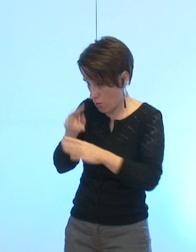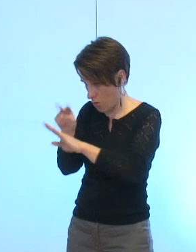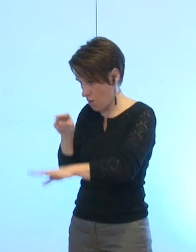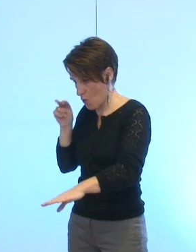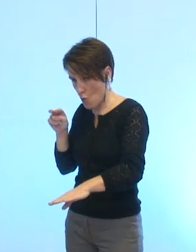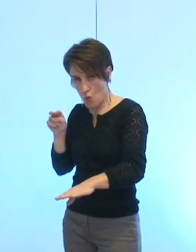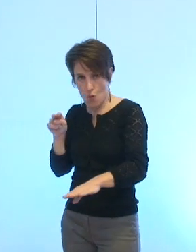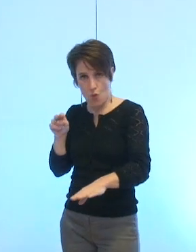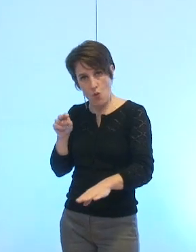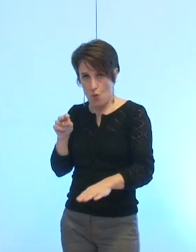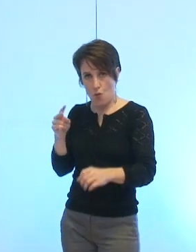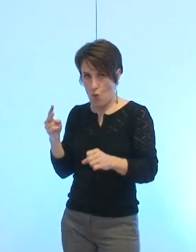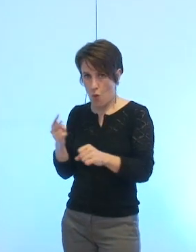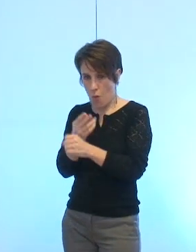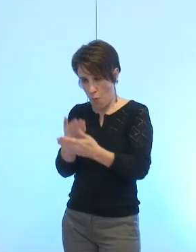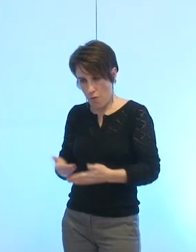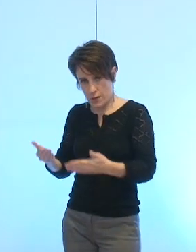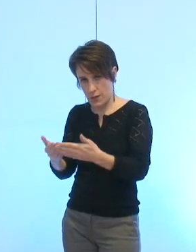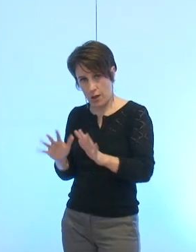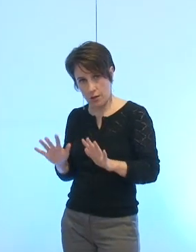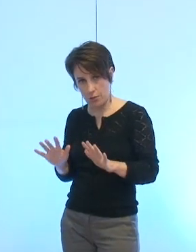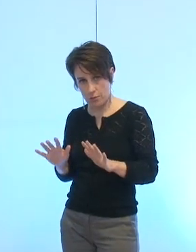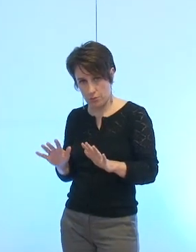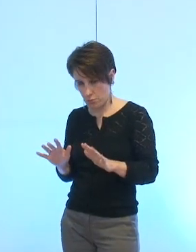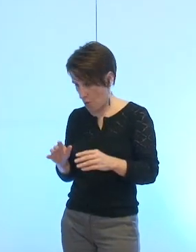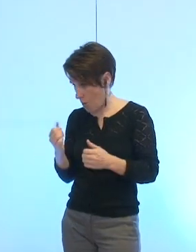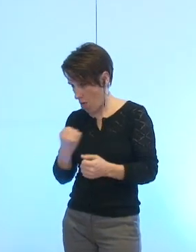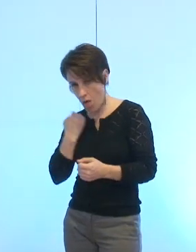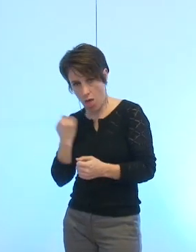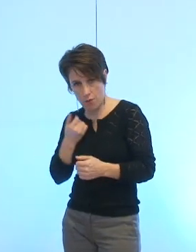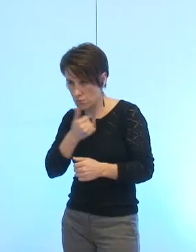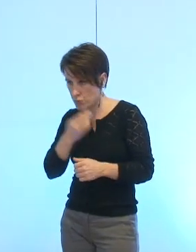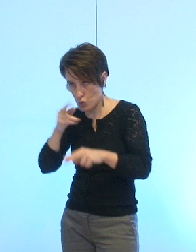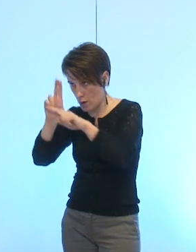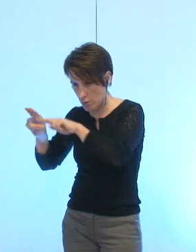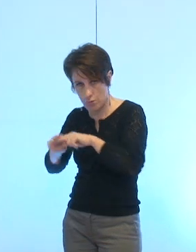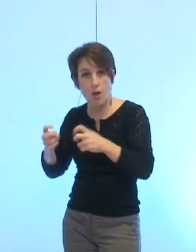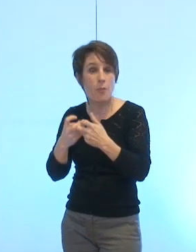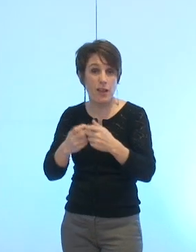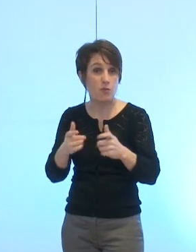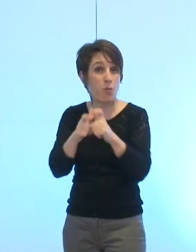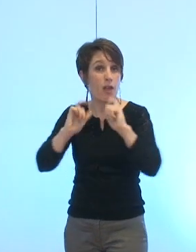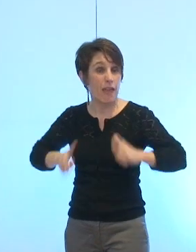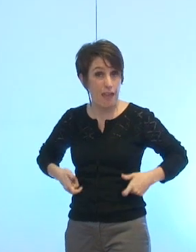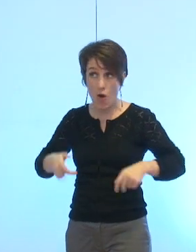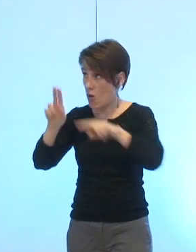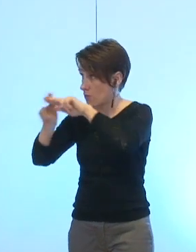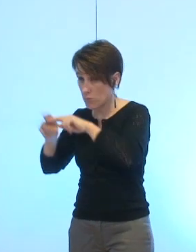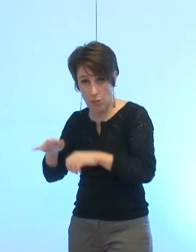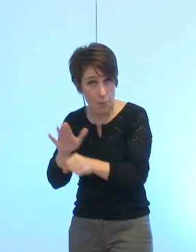bon au minimum et qui est déficitaire notamment en terme d'école mais l'entretien général de notre